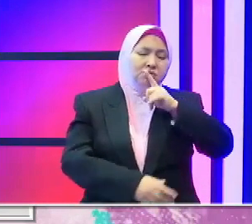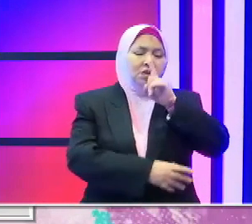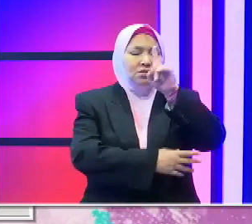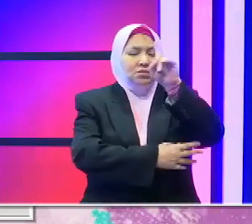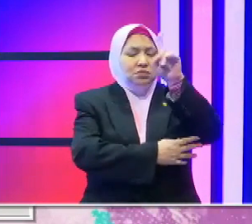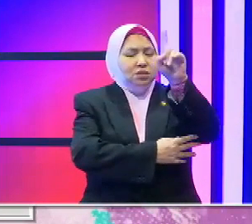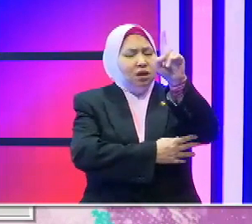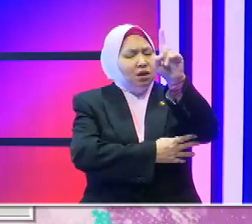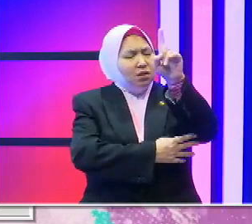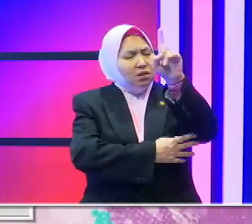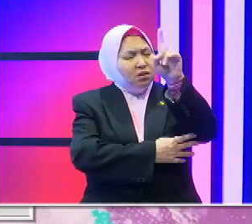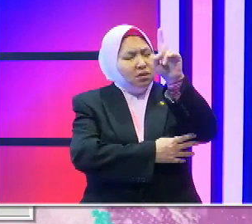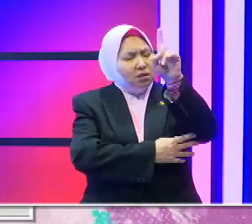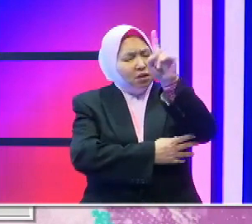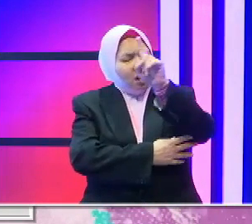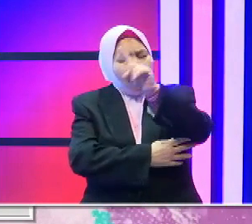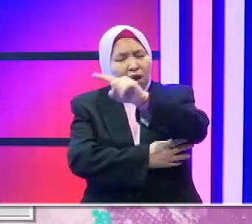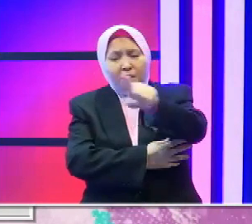فأخلفتم